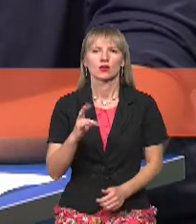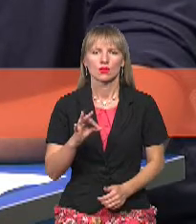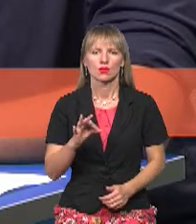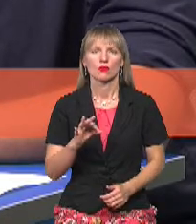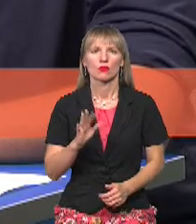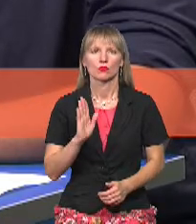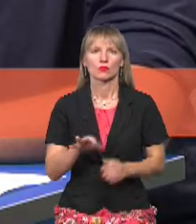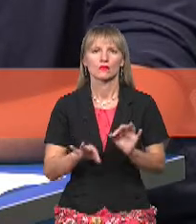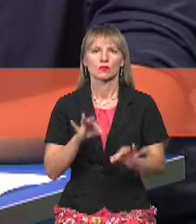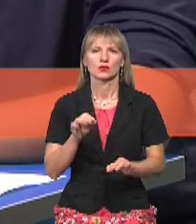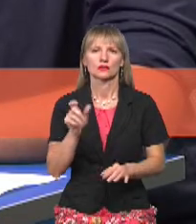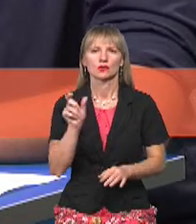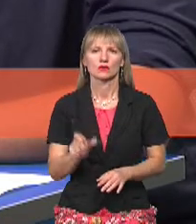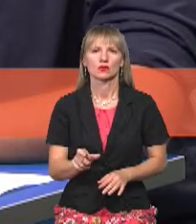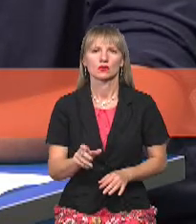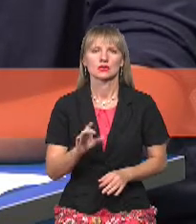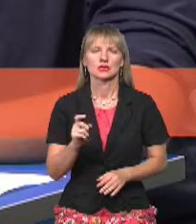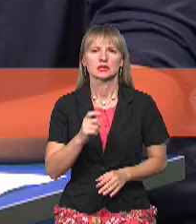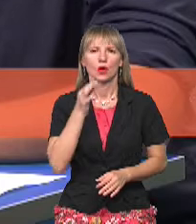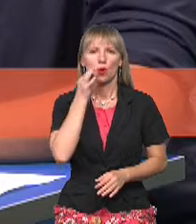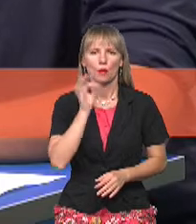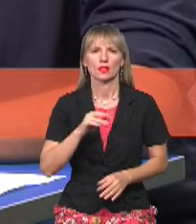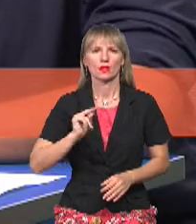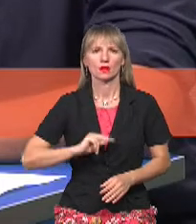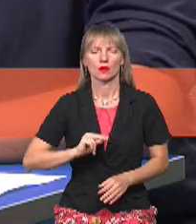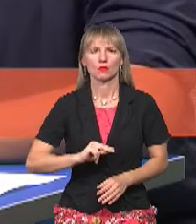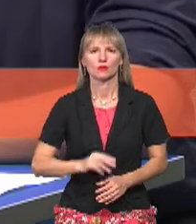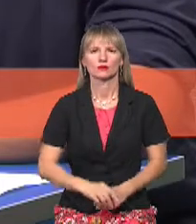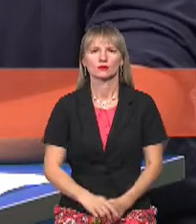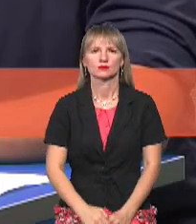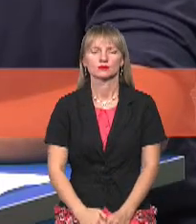віддаватися все-таки чоловіку з опитом.